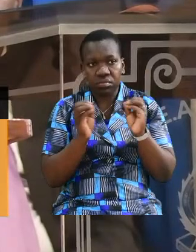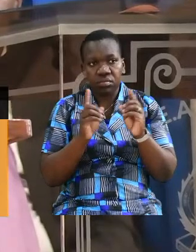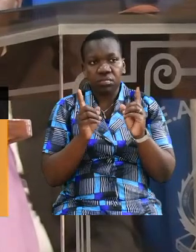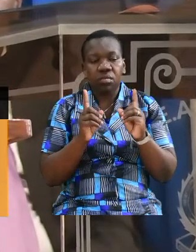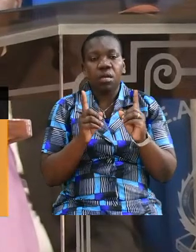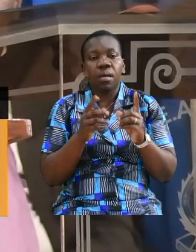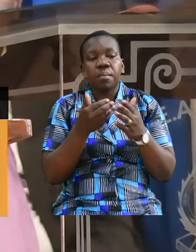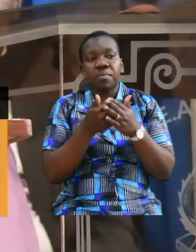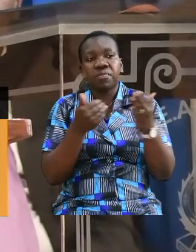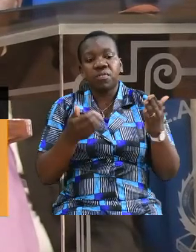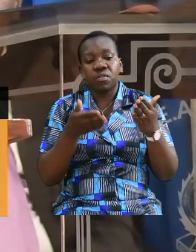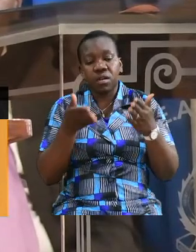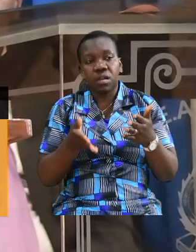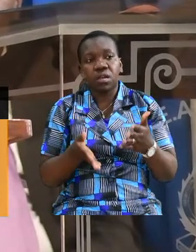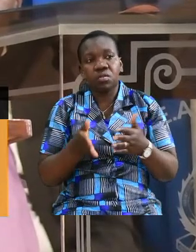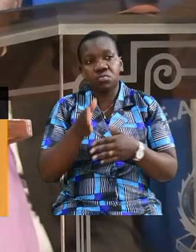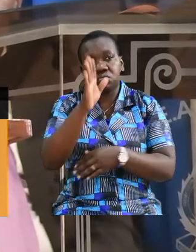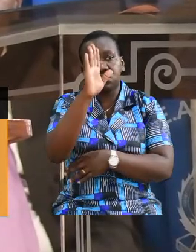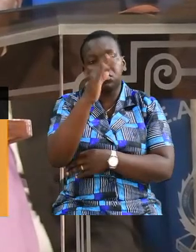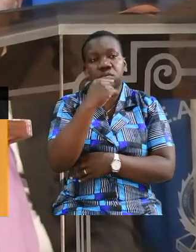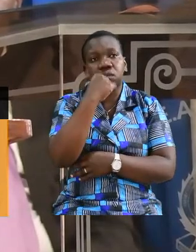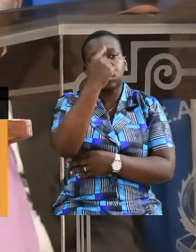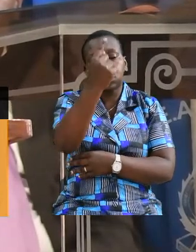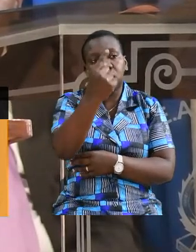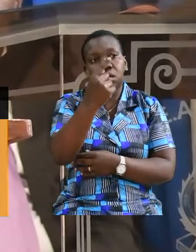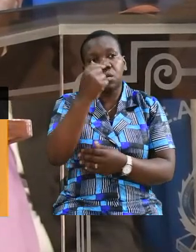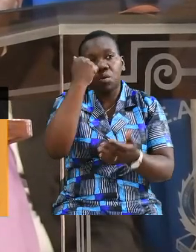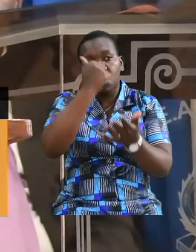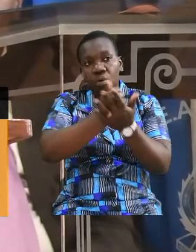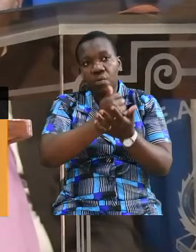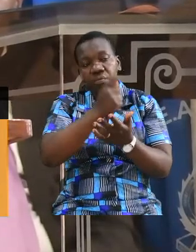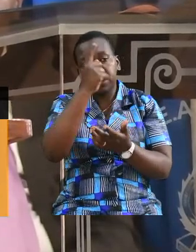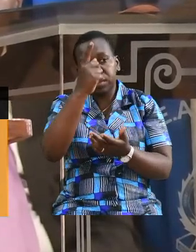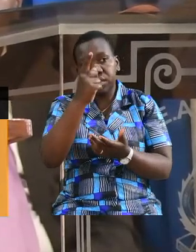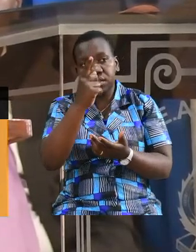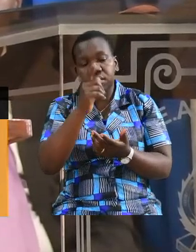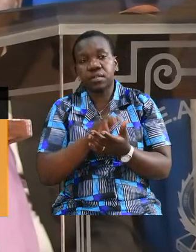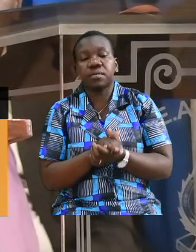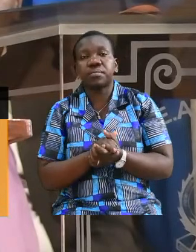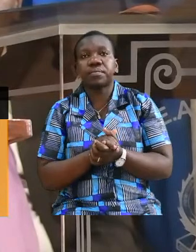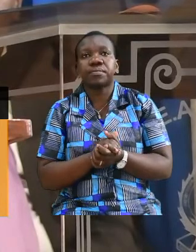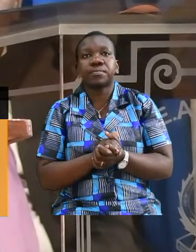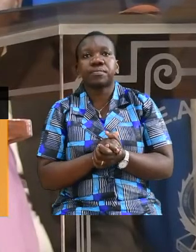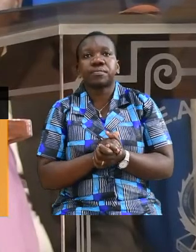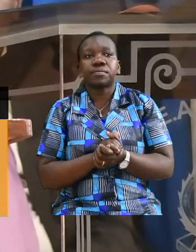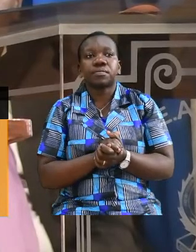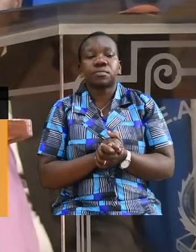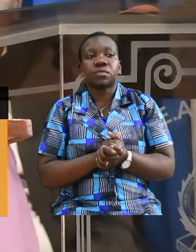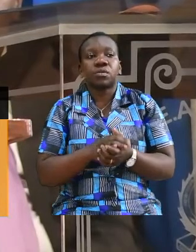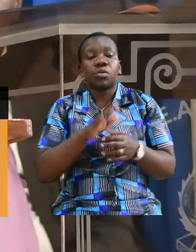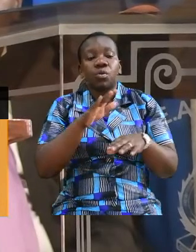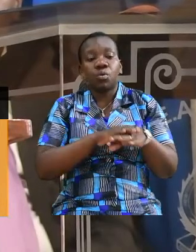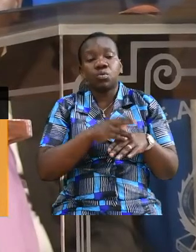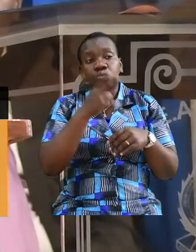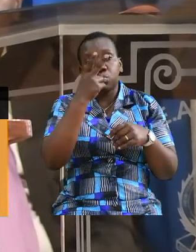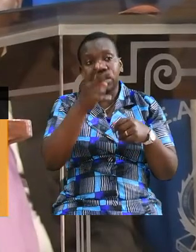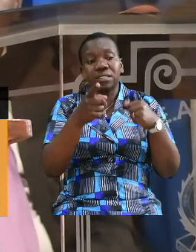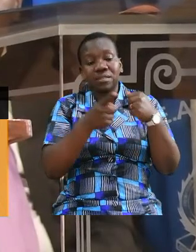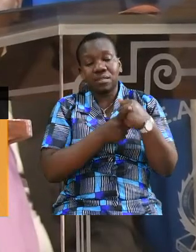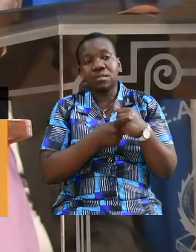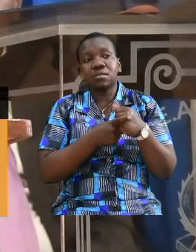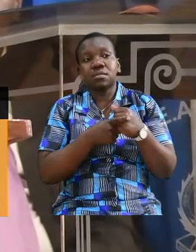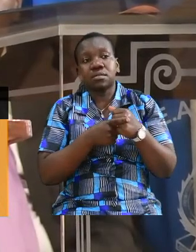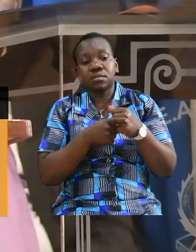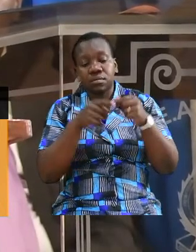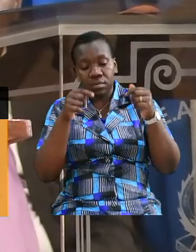kujitokeza mbele ya Presbiteria Nairobi ya Kati itakayokutana kanisa la Neema tarehe 26 mwezi wa 3